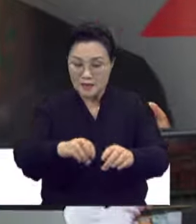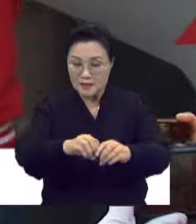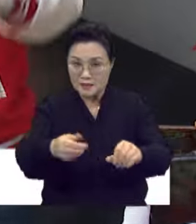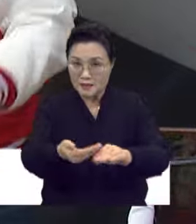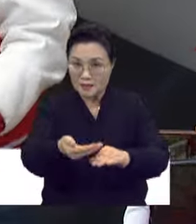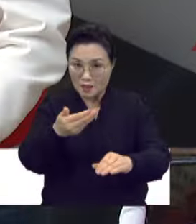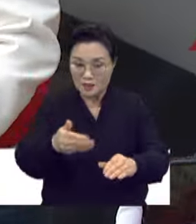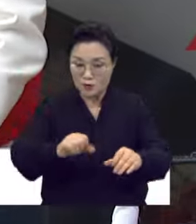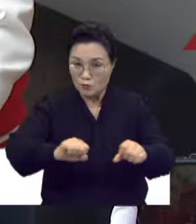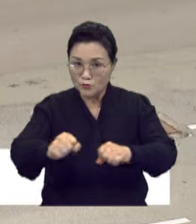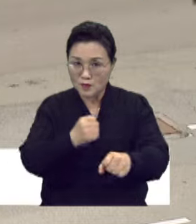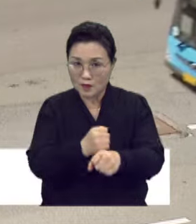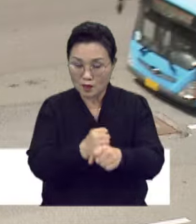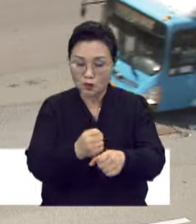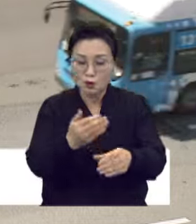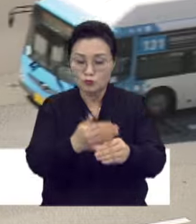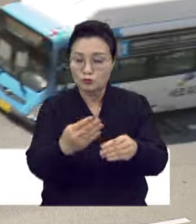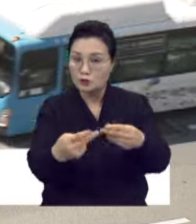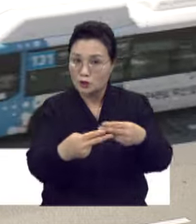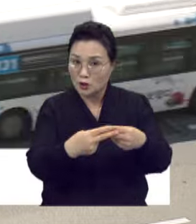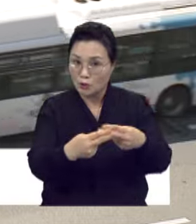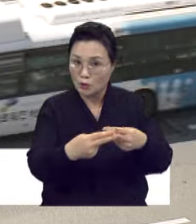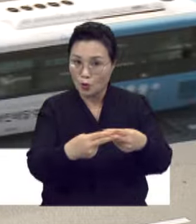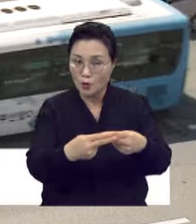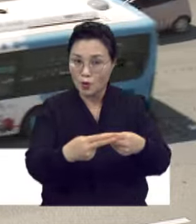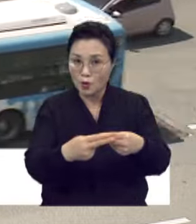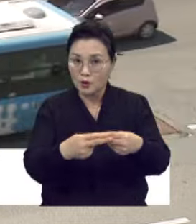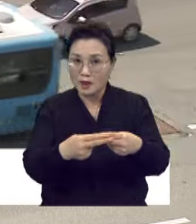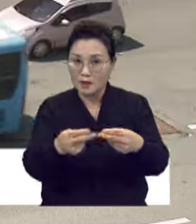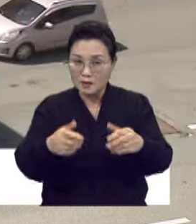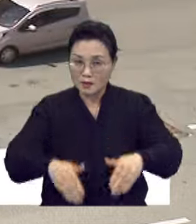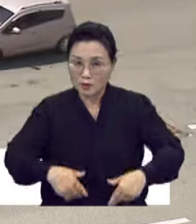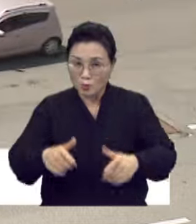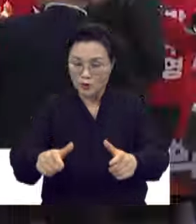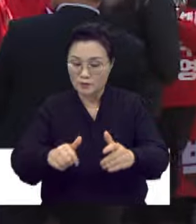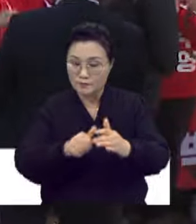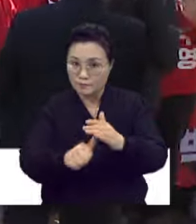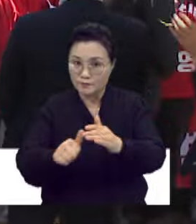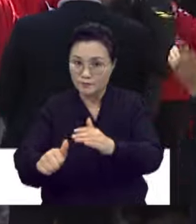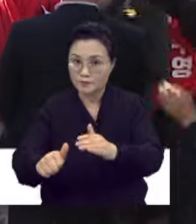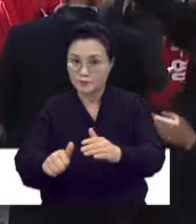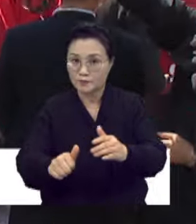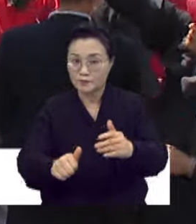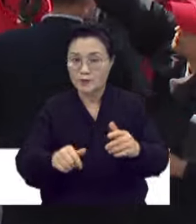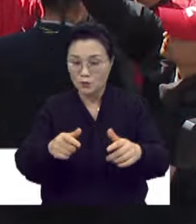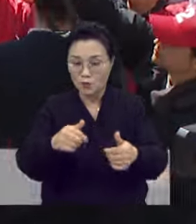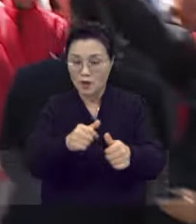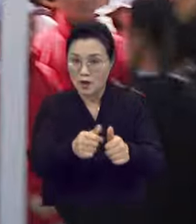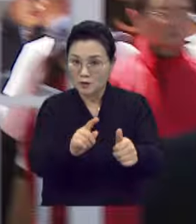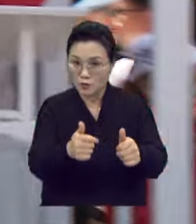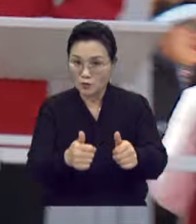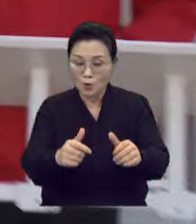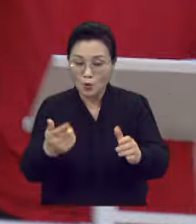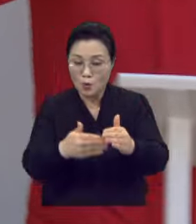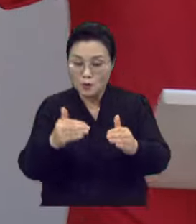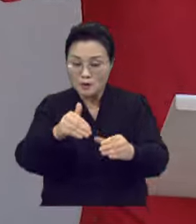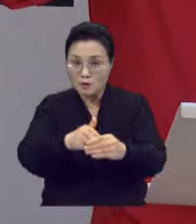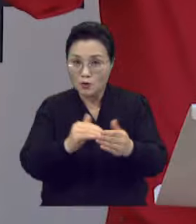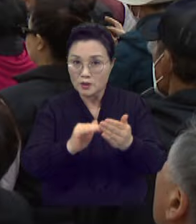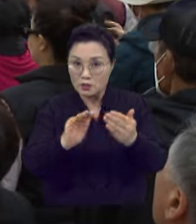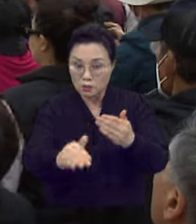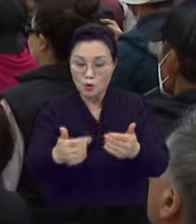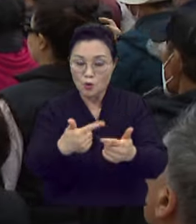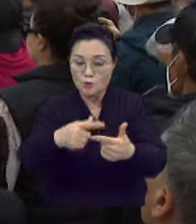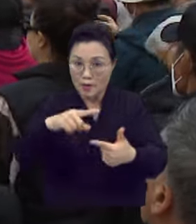유세를 시작으로 중영도, 남구 등 하루에만 부산 7곳을 훑었습니다. 특히 한 위원장은 공식 선거운동 이후 첫